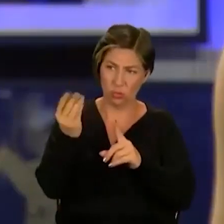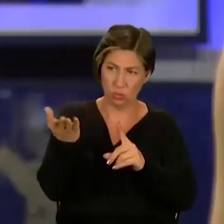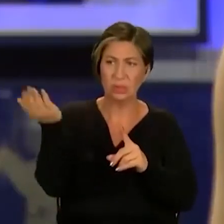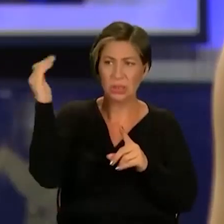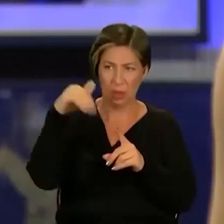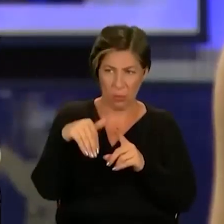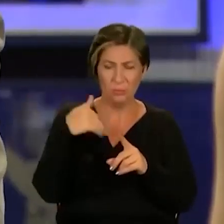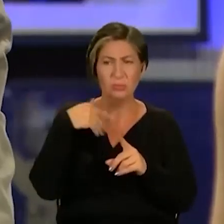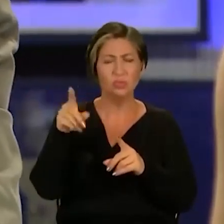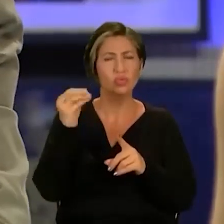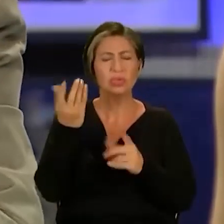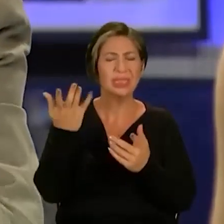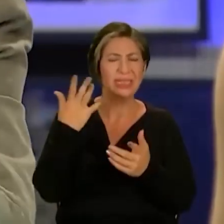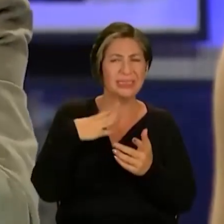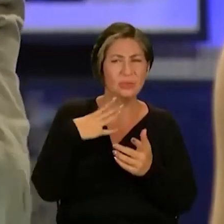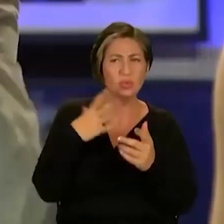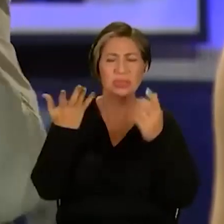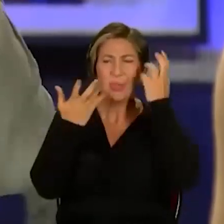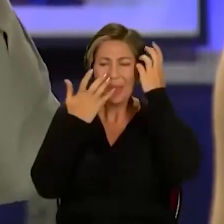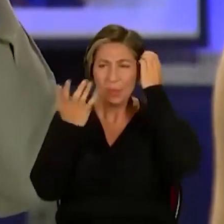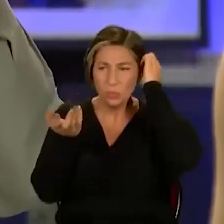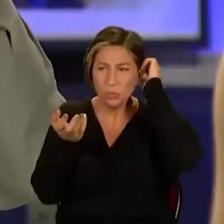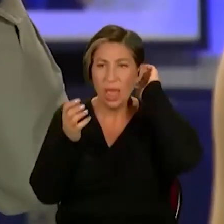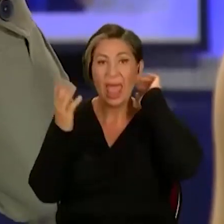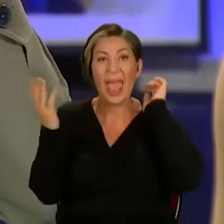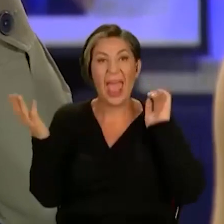geliyor. Yani biz bu çocuktan ne bekliyoruz?